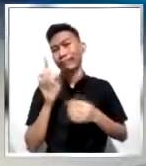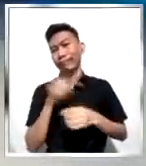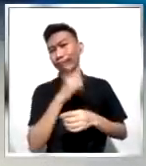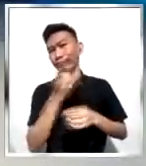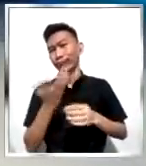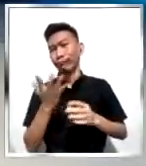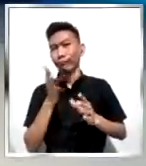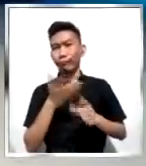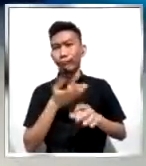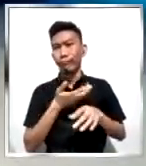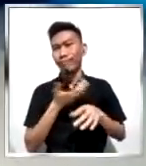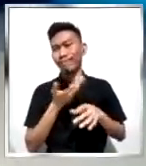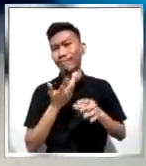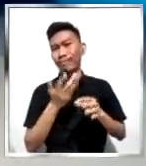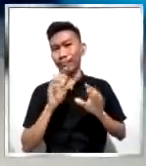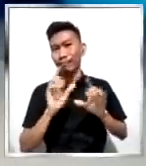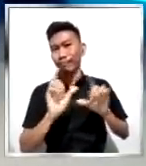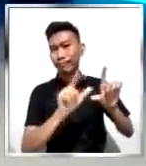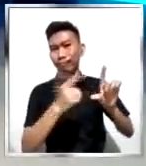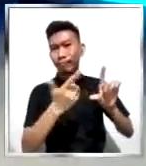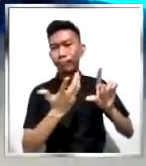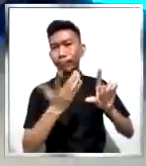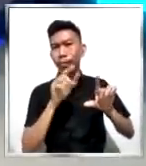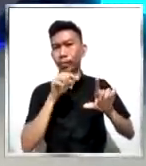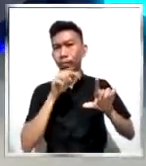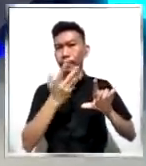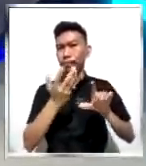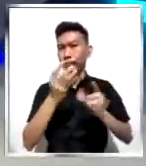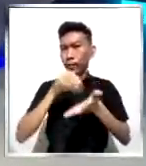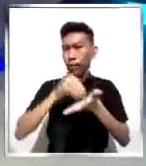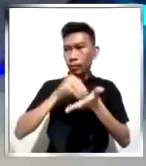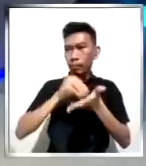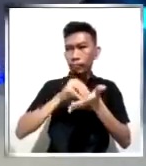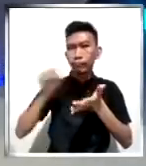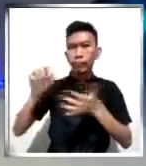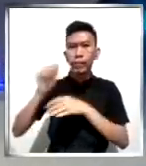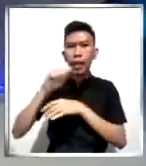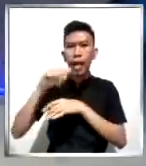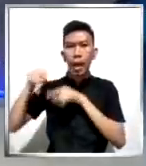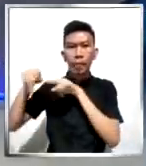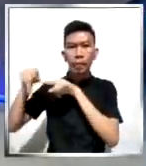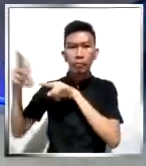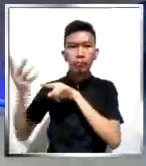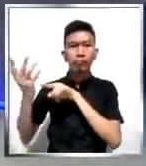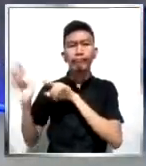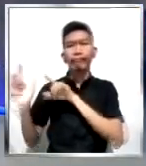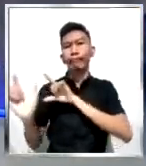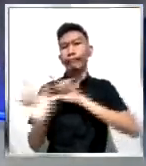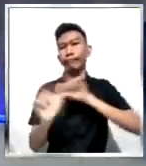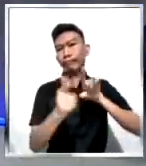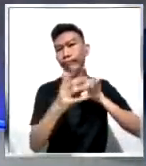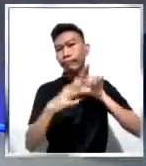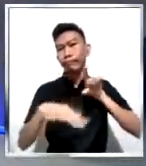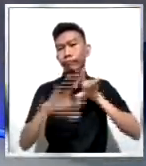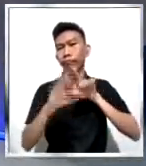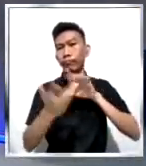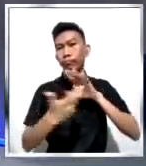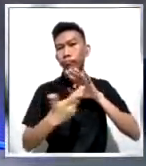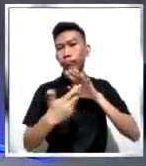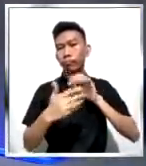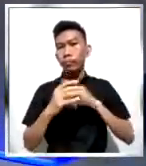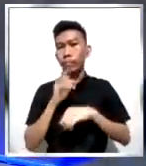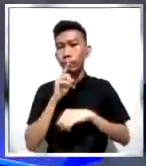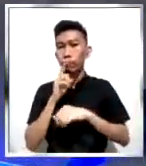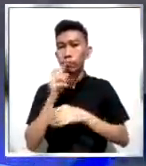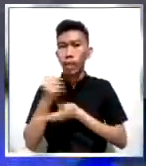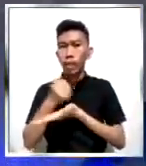ilang nangungutang sa kanila pero hindi agad makabayad sa itinaktang araw. Alam niyo, ganyan din ang modus po, ganyan din ang sistema ng mga credit kumpanya sa